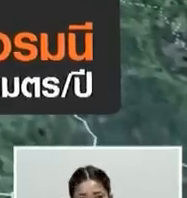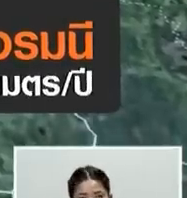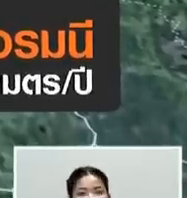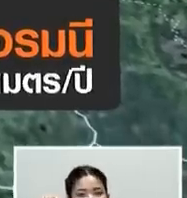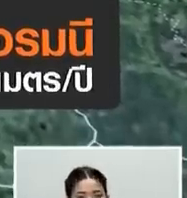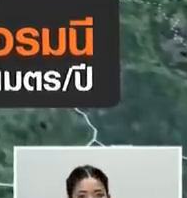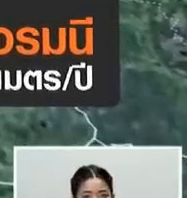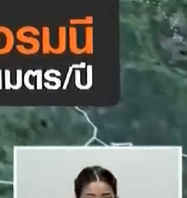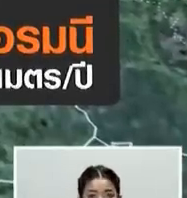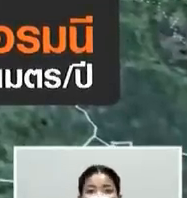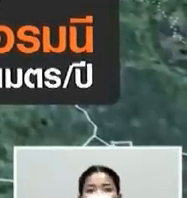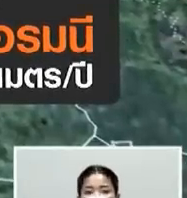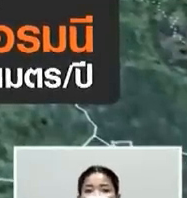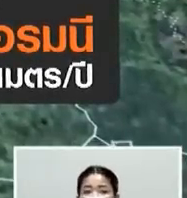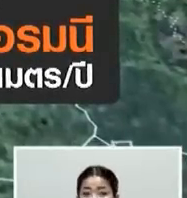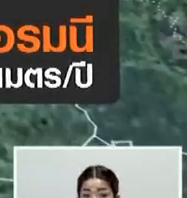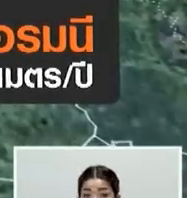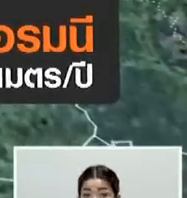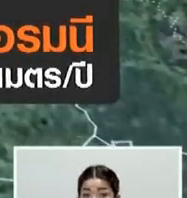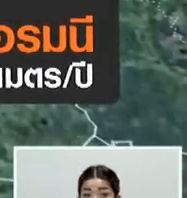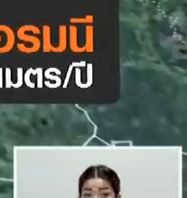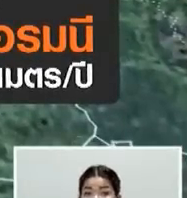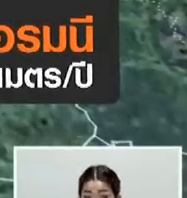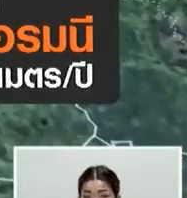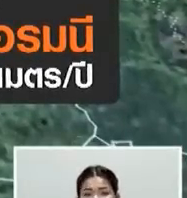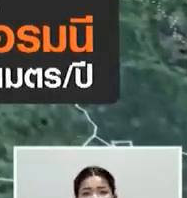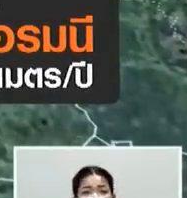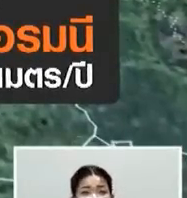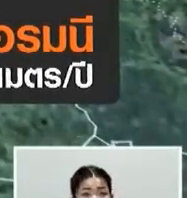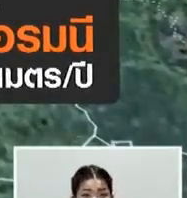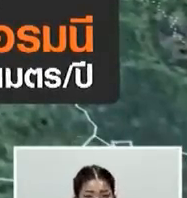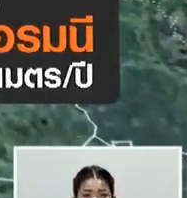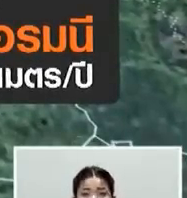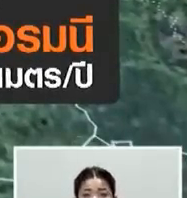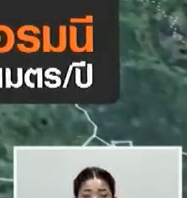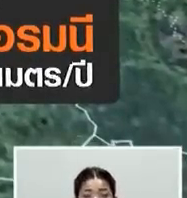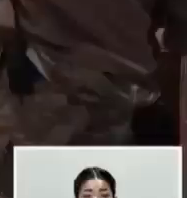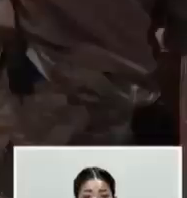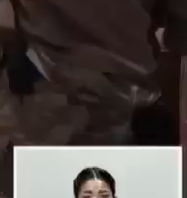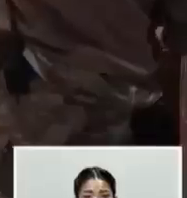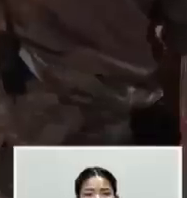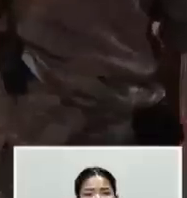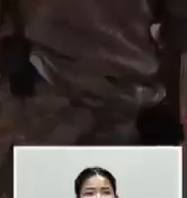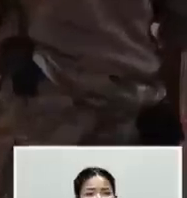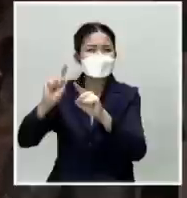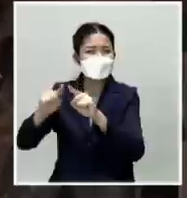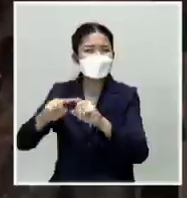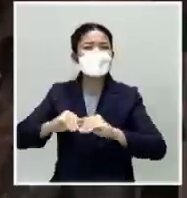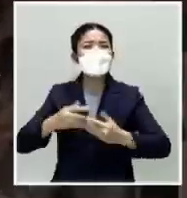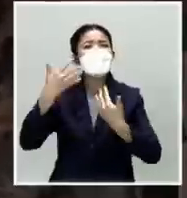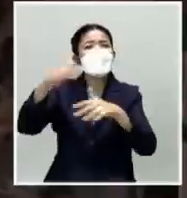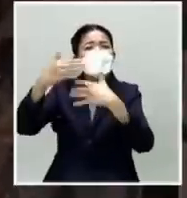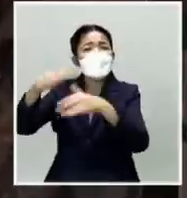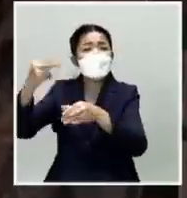มตียูเครนจริงๆค่ะล่าสุดรัฐบาลสหรัฐกำลังหารือกับประเทศผู้ส่งออกพลังงานหลักๆของโลกนะคะแล้วก็บริษัททั่วโลกเลย